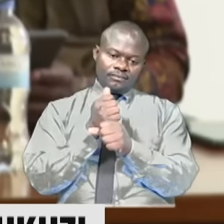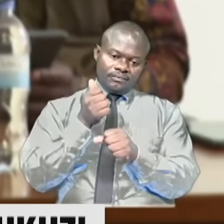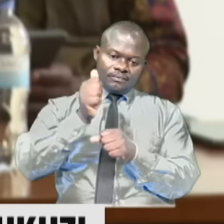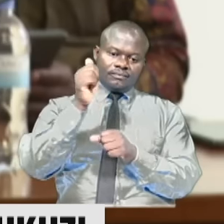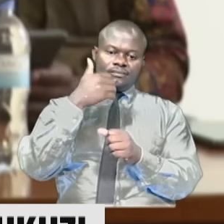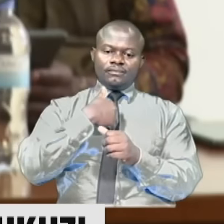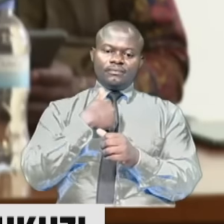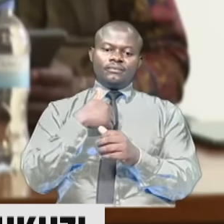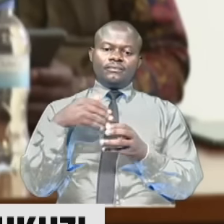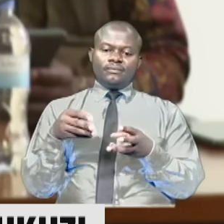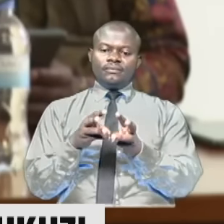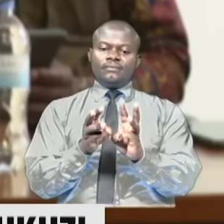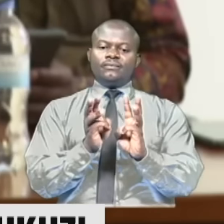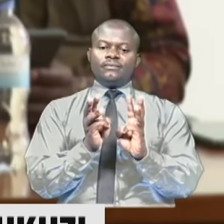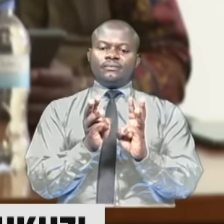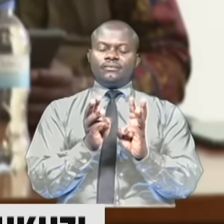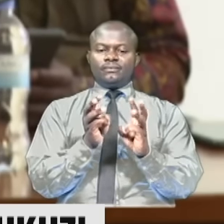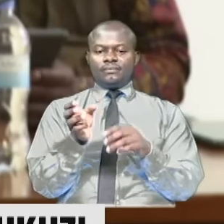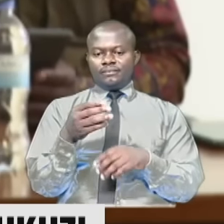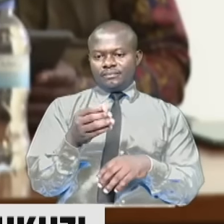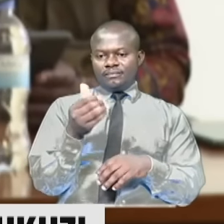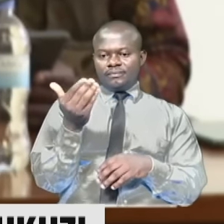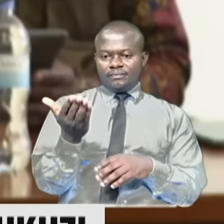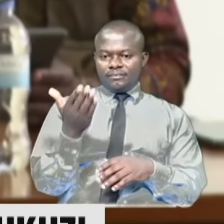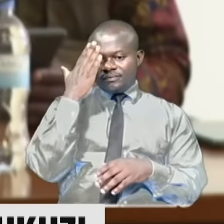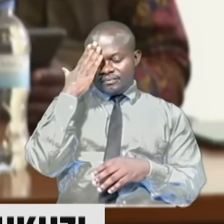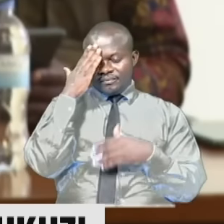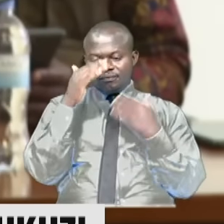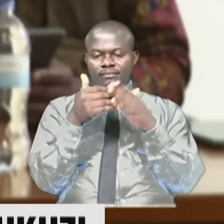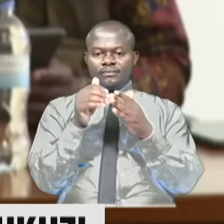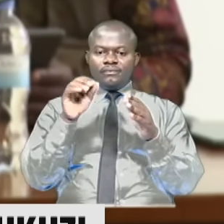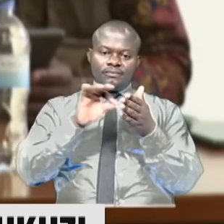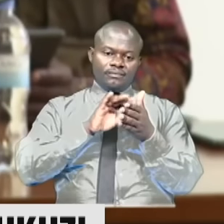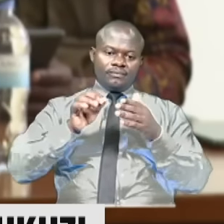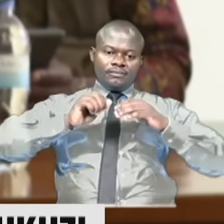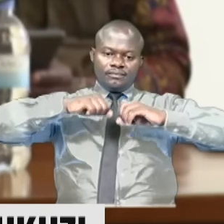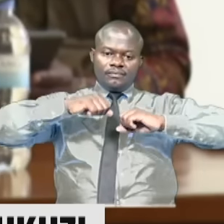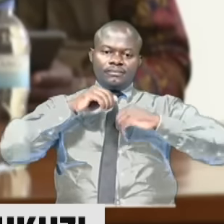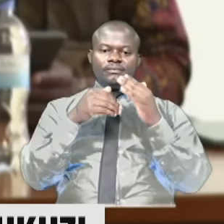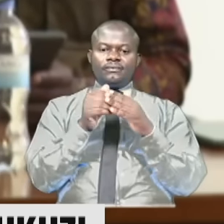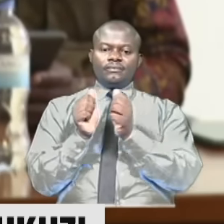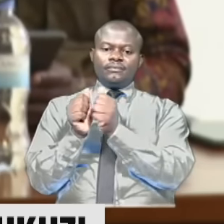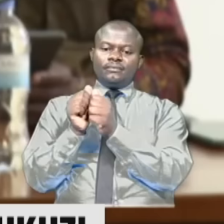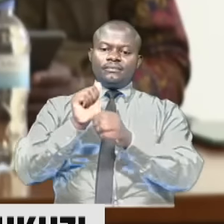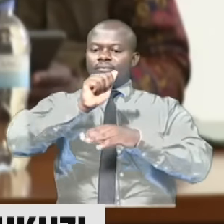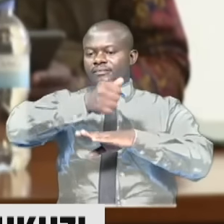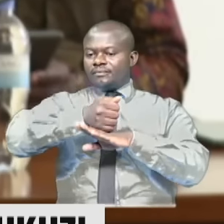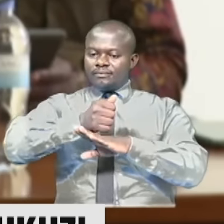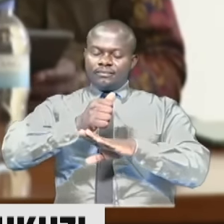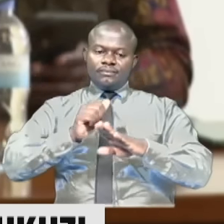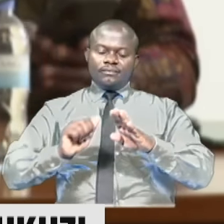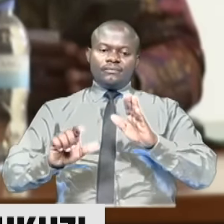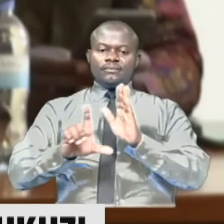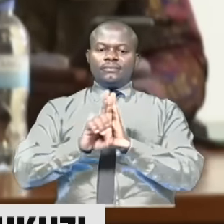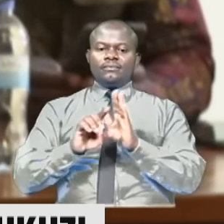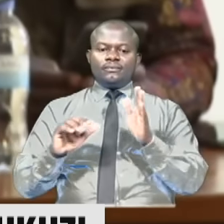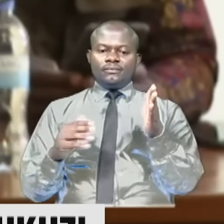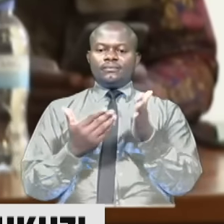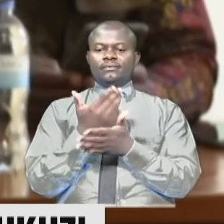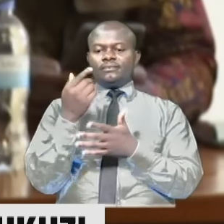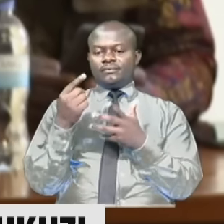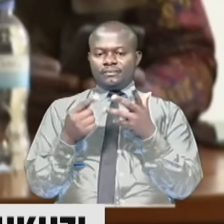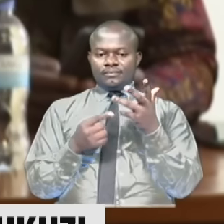bifite uburyo kuko amakampani ahari arabizi yasinye aya masezerano yashyizweho anda itegeko rishya hari ibyo